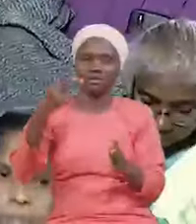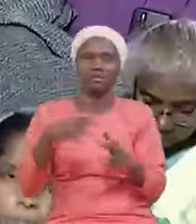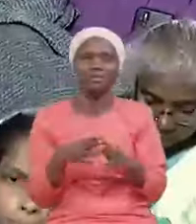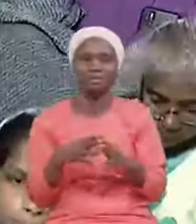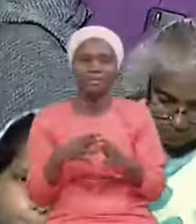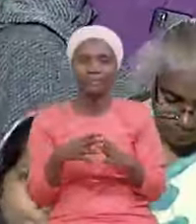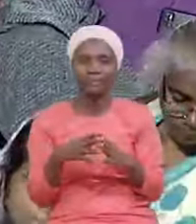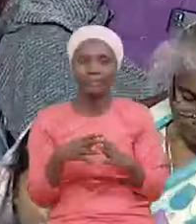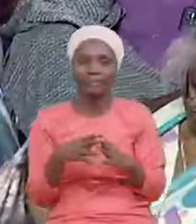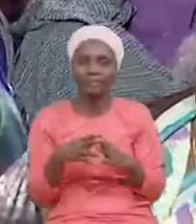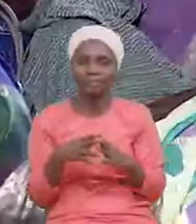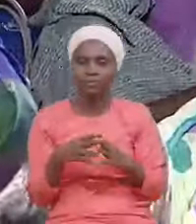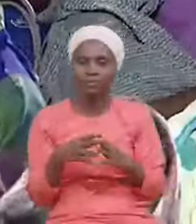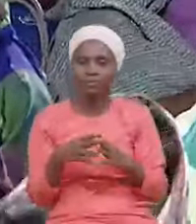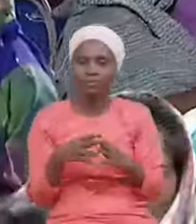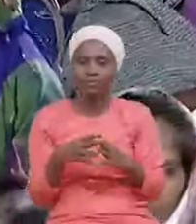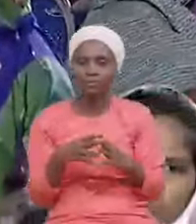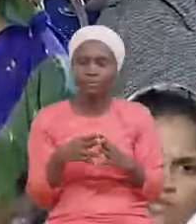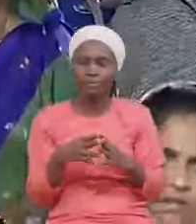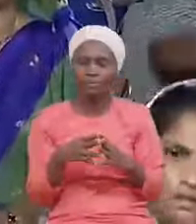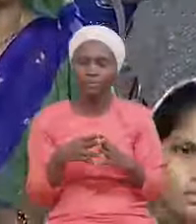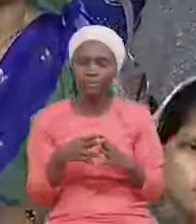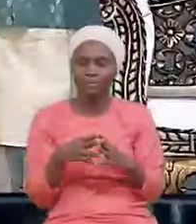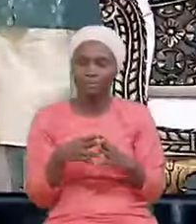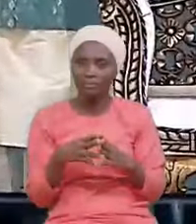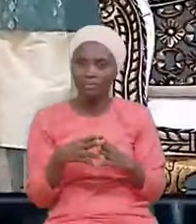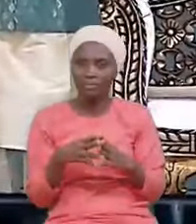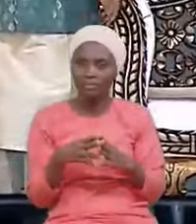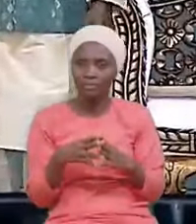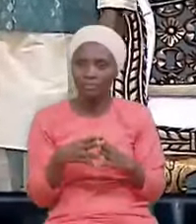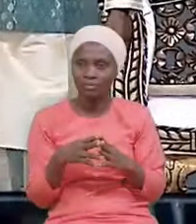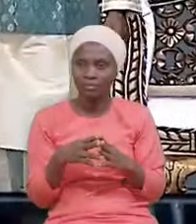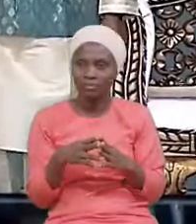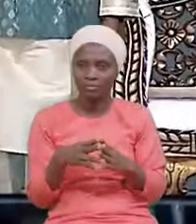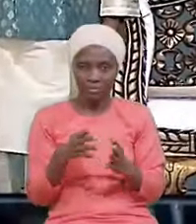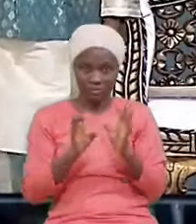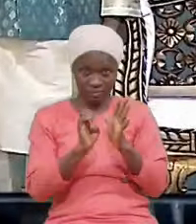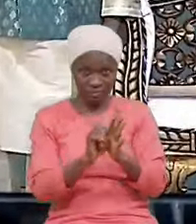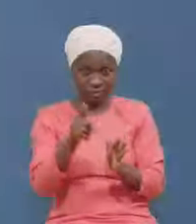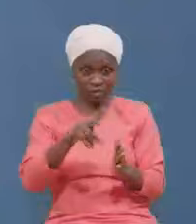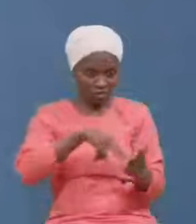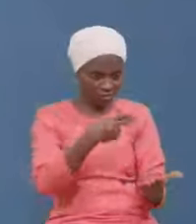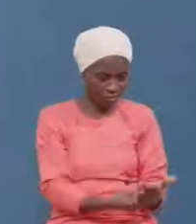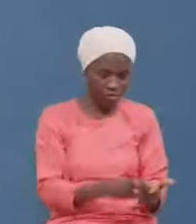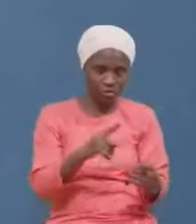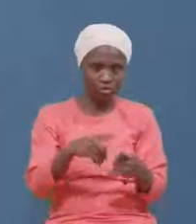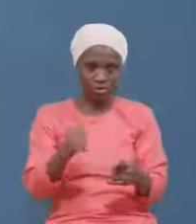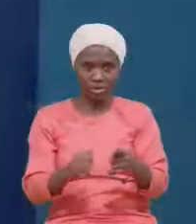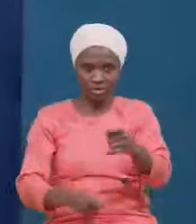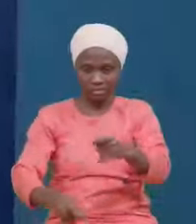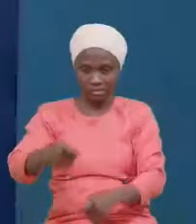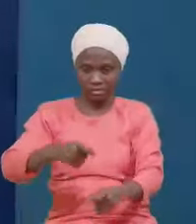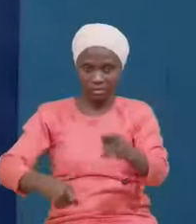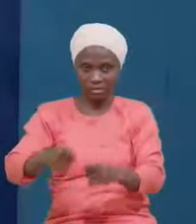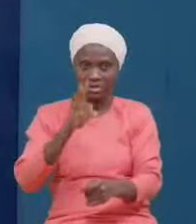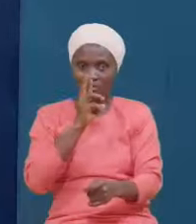మాట చాలా లోతైనది చాలా ఔన్నత్యం గలది. You fall into a well. మీరు ఒక బావిలో పడిపోయారు అనుకోండి. And the